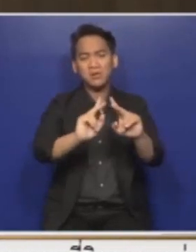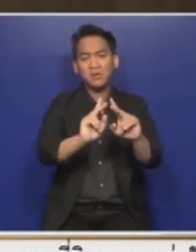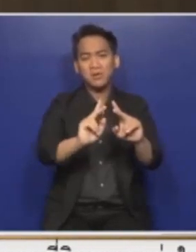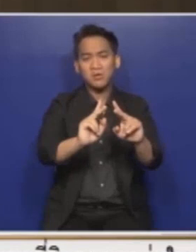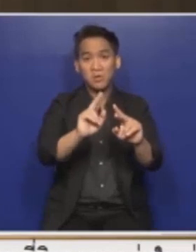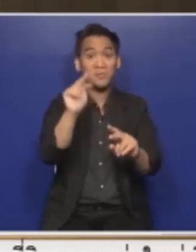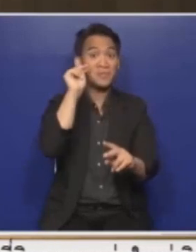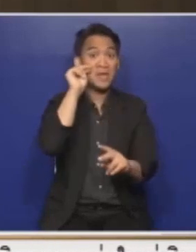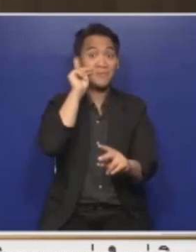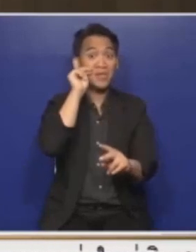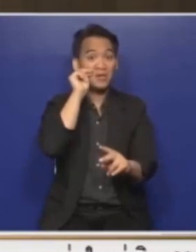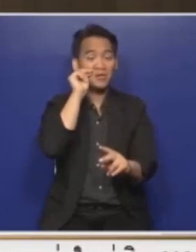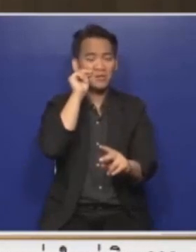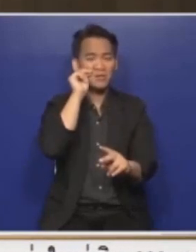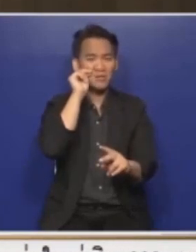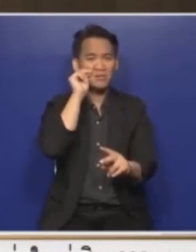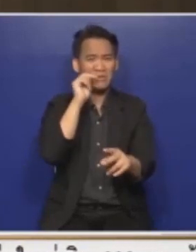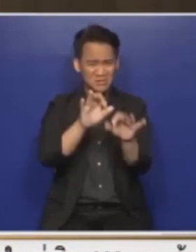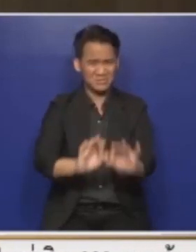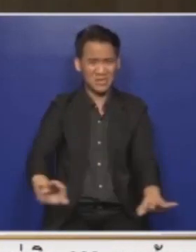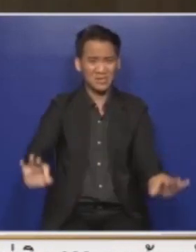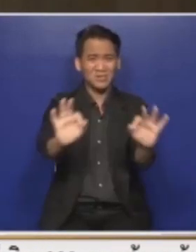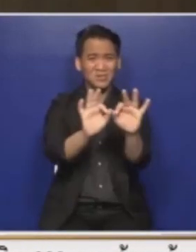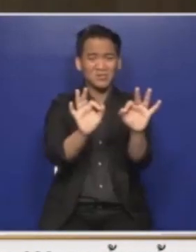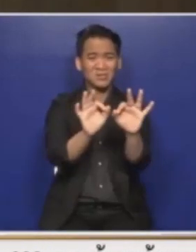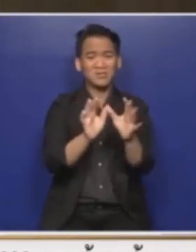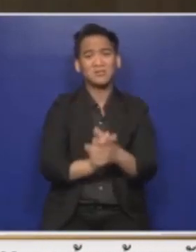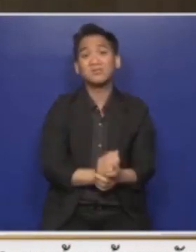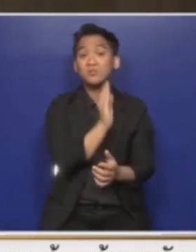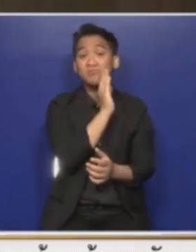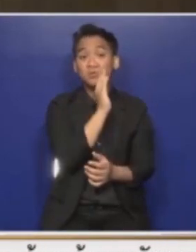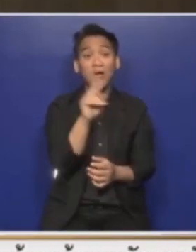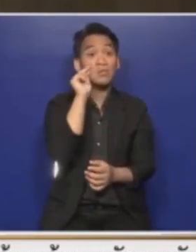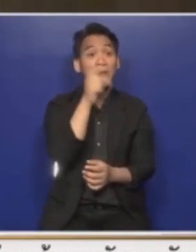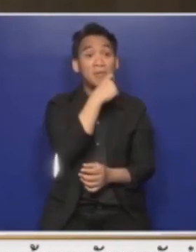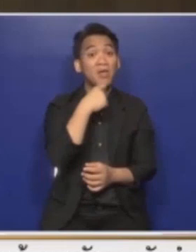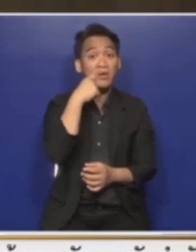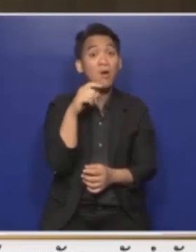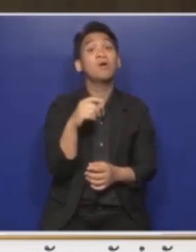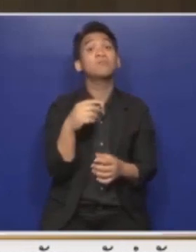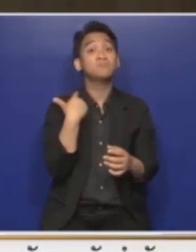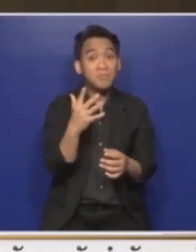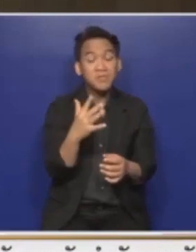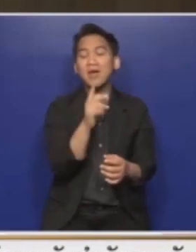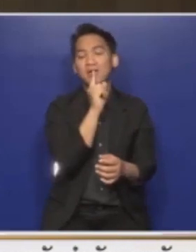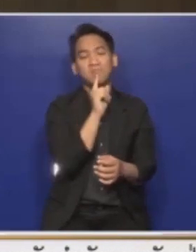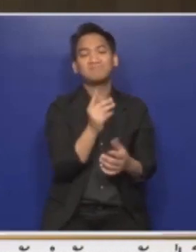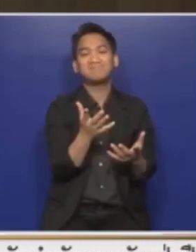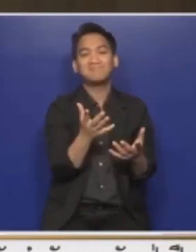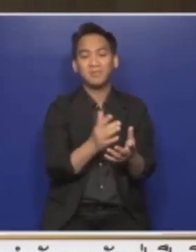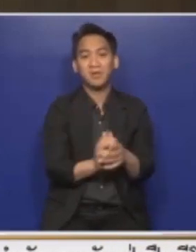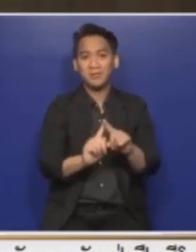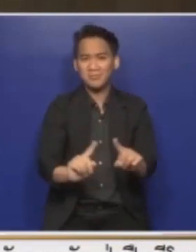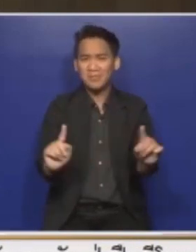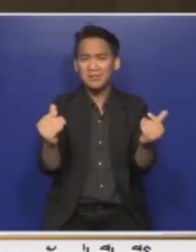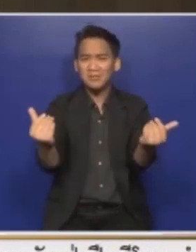ในเขื่อนเศรษฐกิจวันนี้มันมีถ้าไม่มีเราไม่ว่ากันแต่ทีนี้อีกอย่างนึงที่ทำให้ชาวนาที่นั่นเนี่ยค่อนข้างจะอึดอัดแล้วก็รู้สึกน้อย